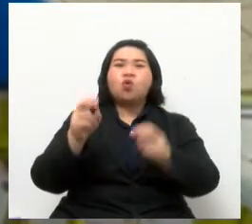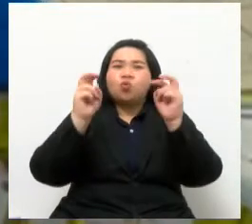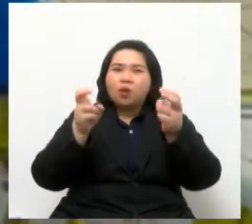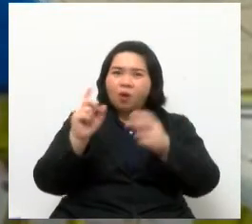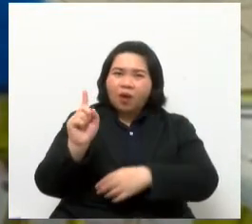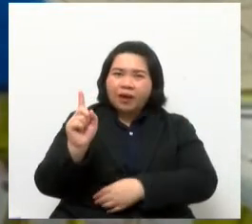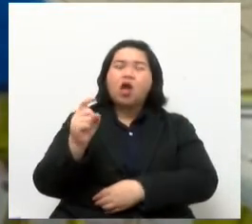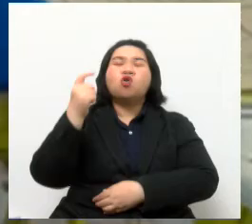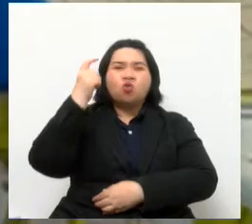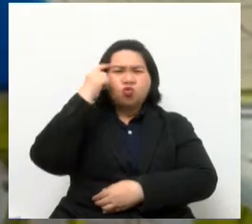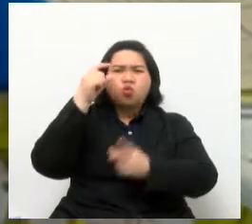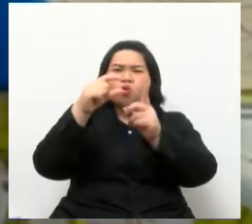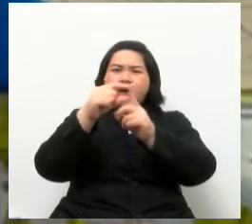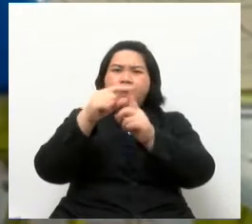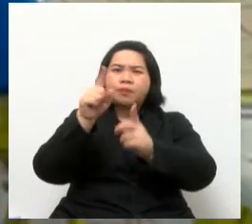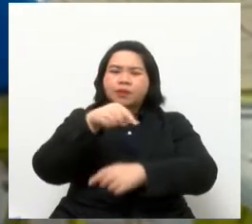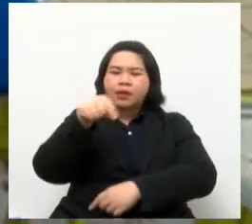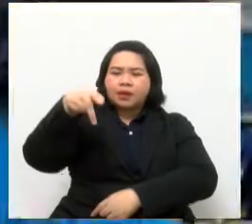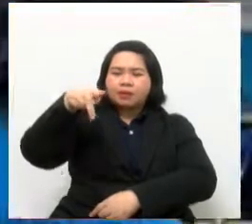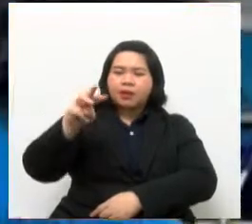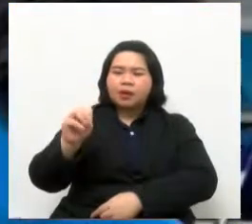รู้จัก PM 2.5